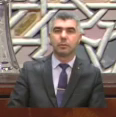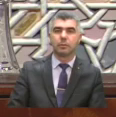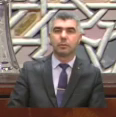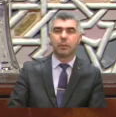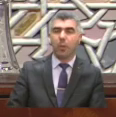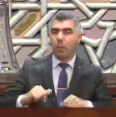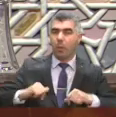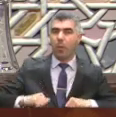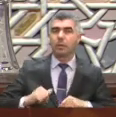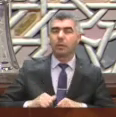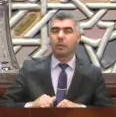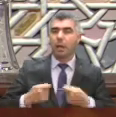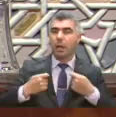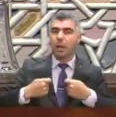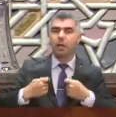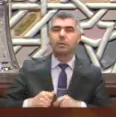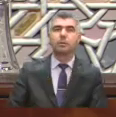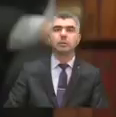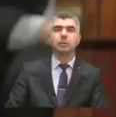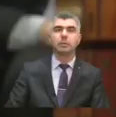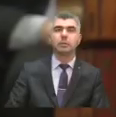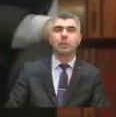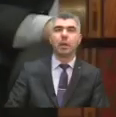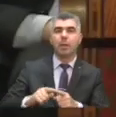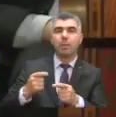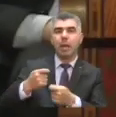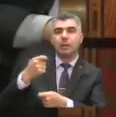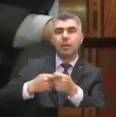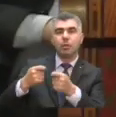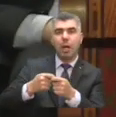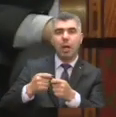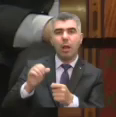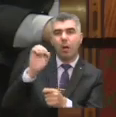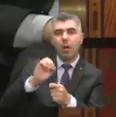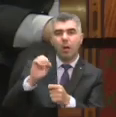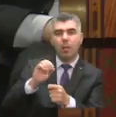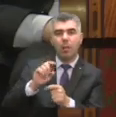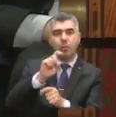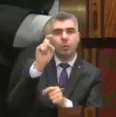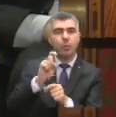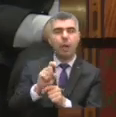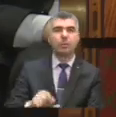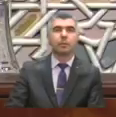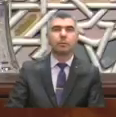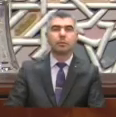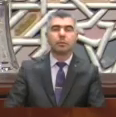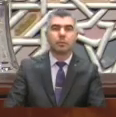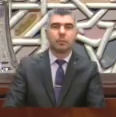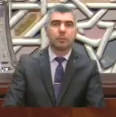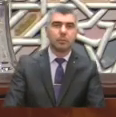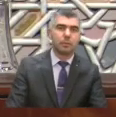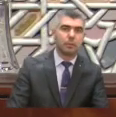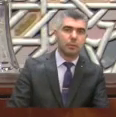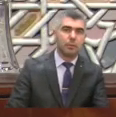السيد الوزير، السيد الرئيس، عن تعزيز تنافسية التجارة الخارجية نسائلكم. جواب سيد الوزير.